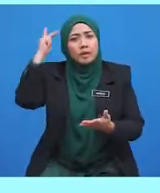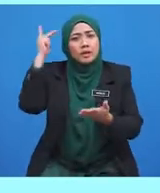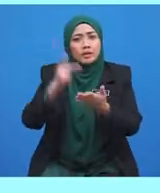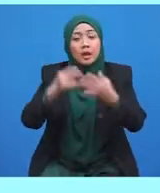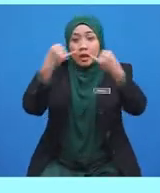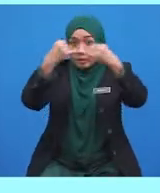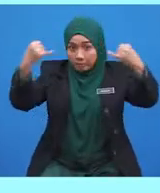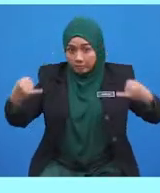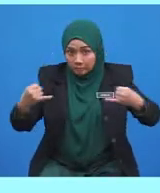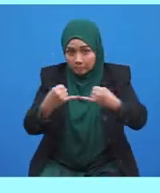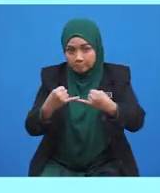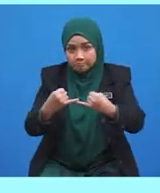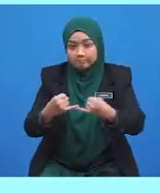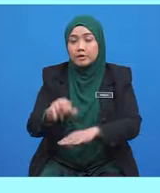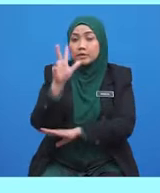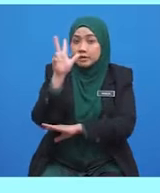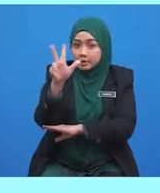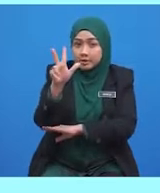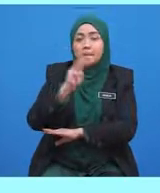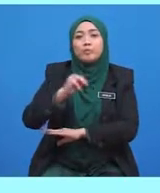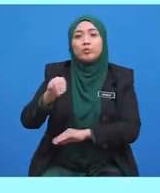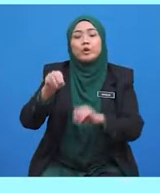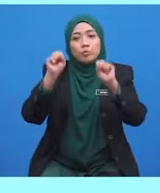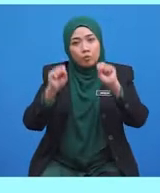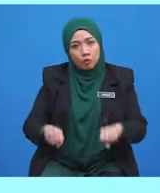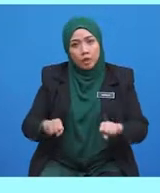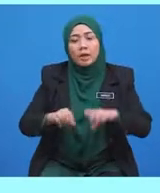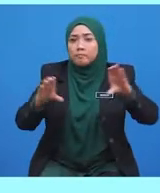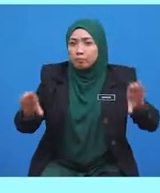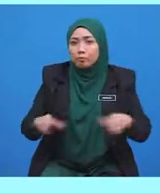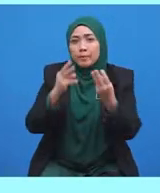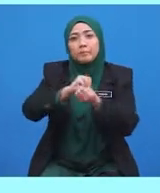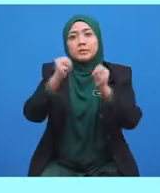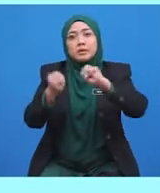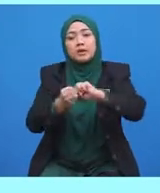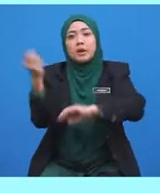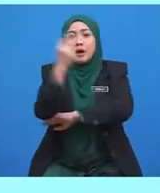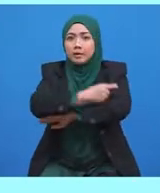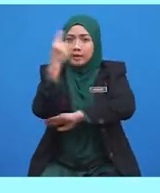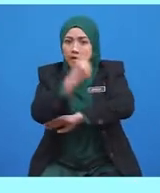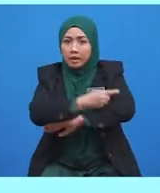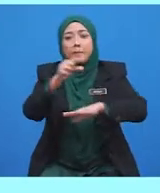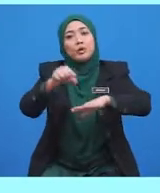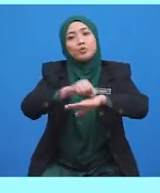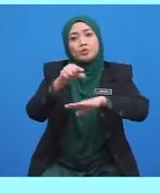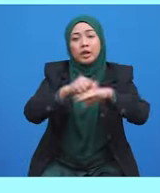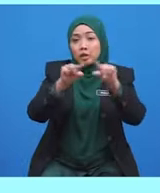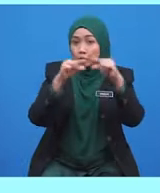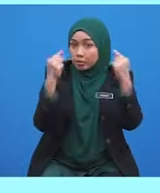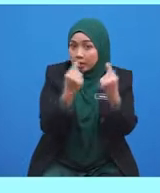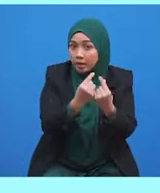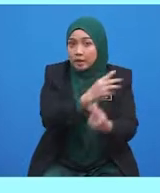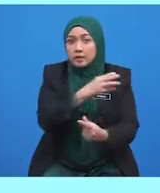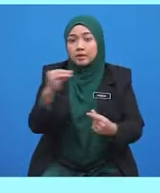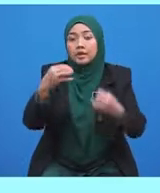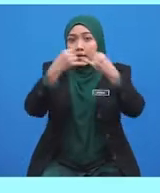piktograf. Yang ketiga, murid boleh menyelesaikan masalah harian menggunakan gundalan